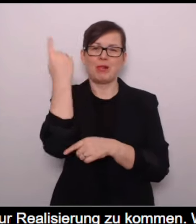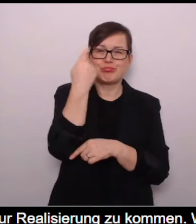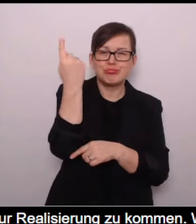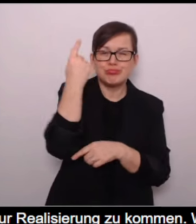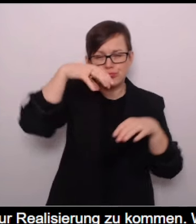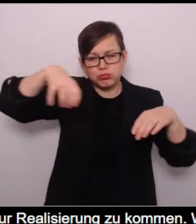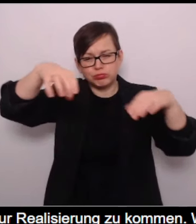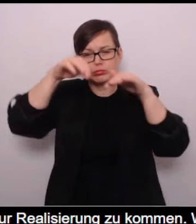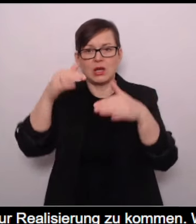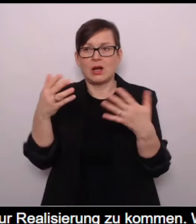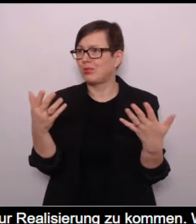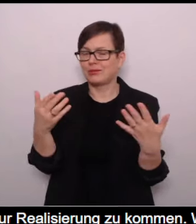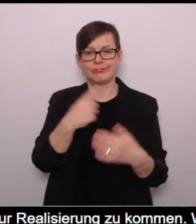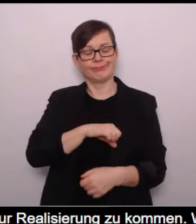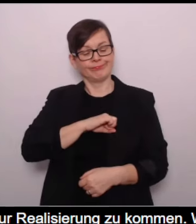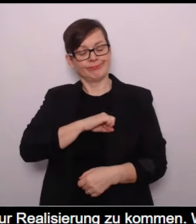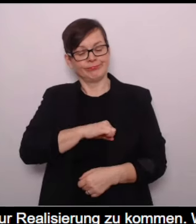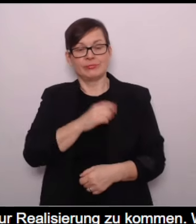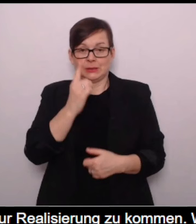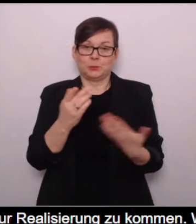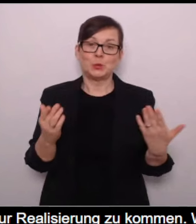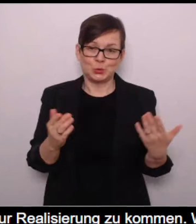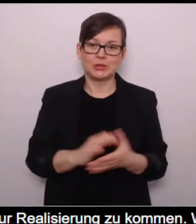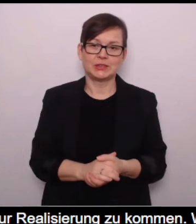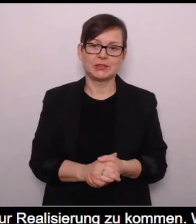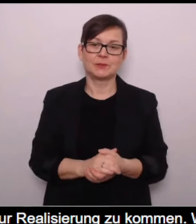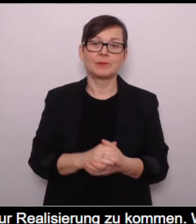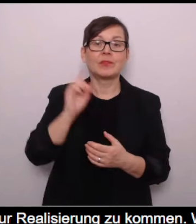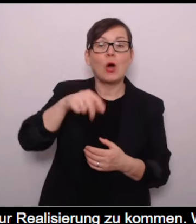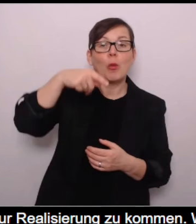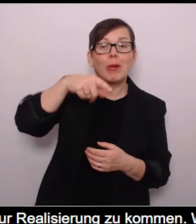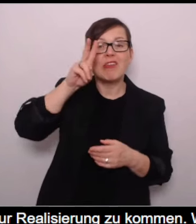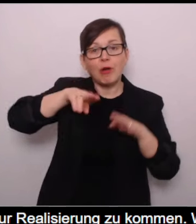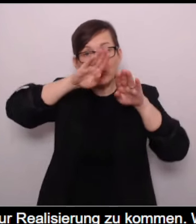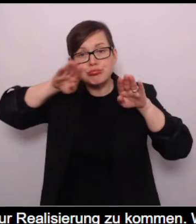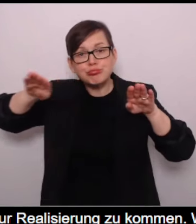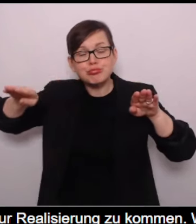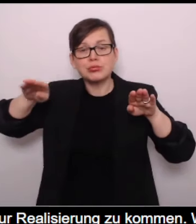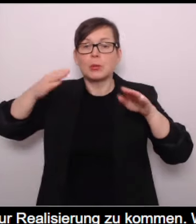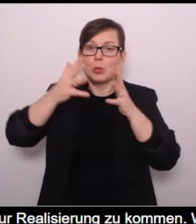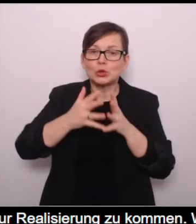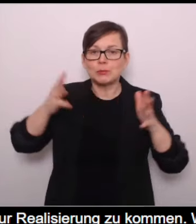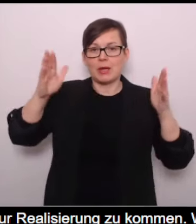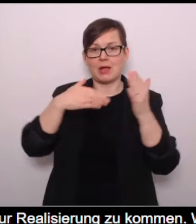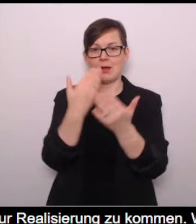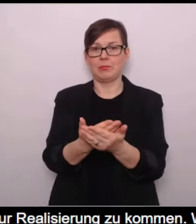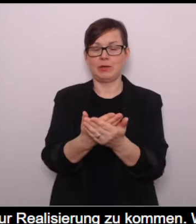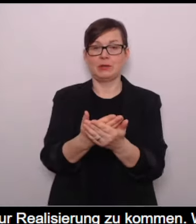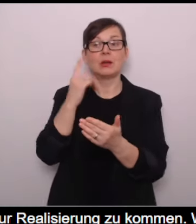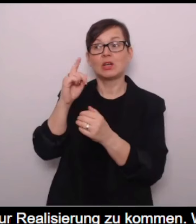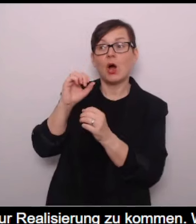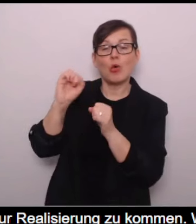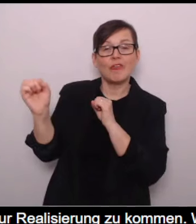wenn dort Windräder stehen. Aber es bleibt uns jetzt kurz- und mittelfristig nichts anderes übrig, als auch den Ausbau der